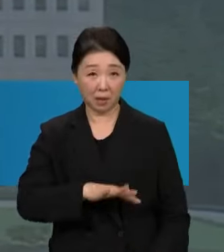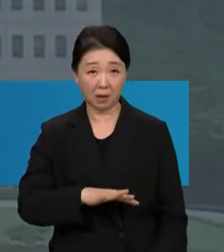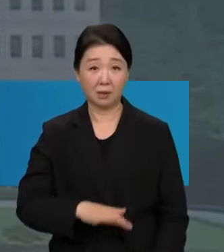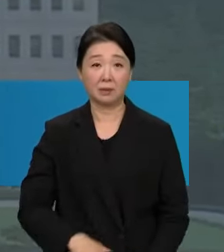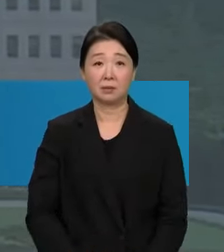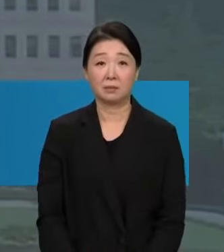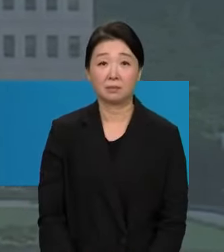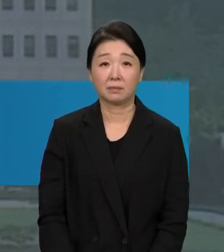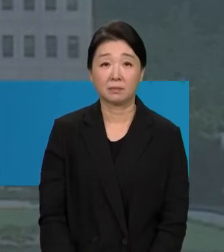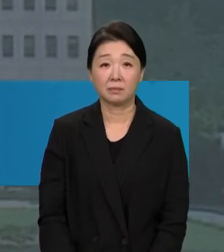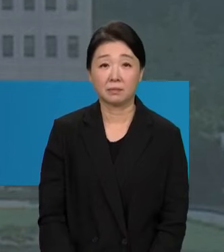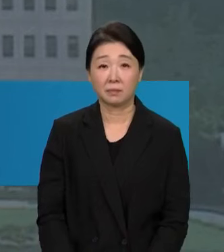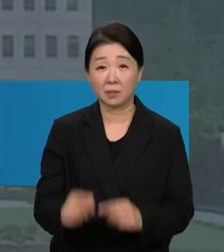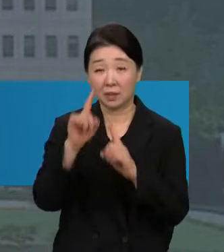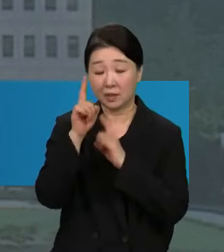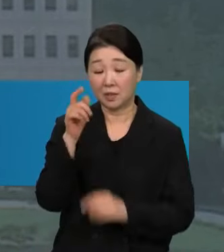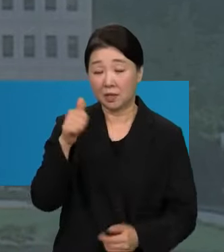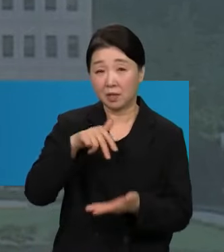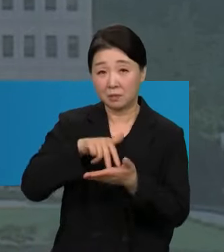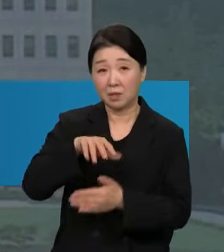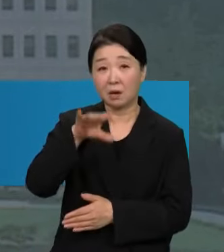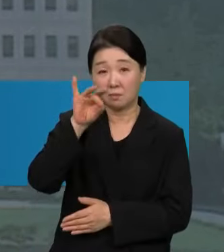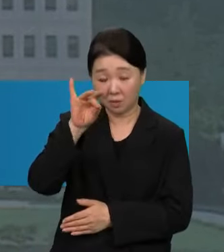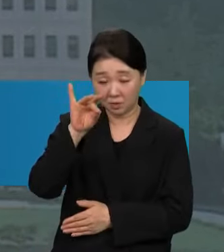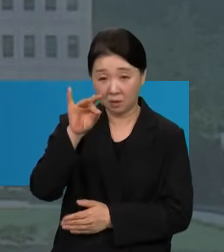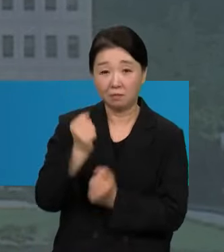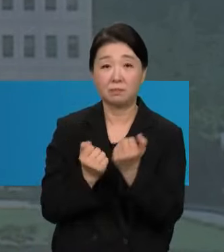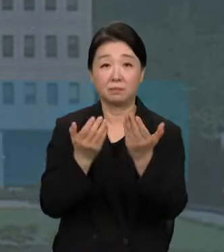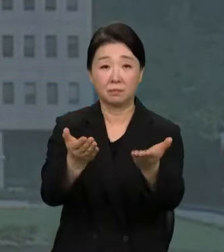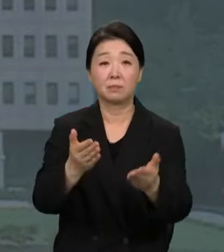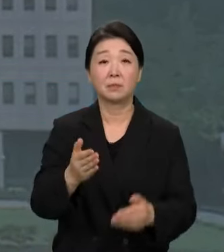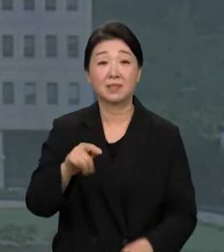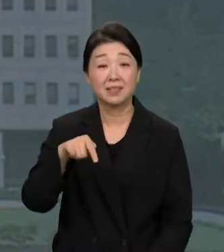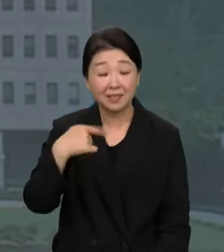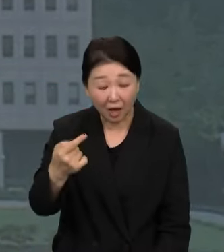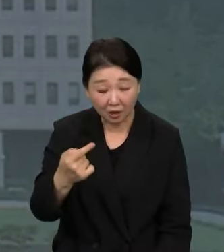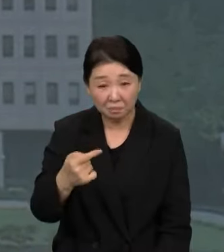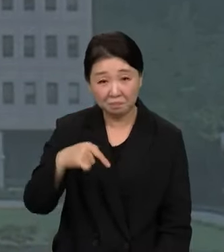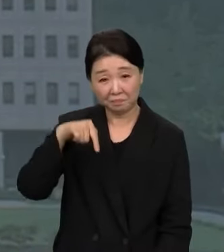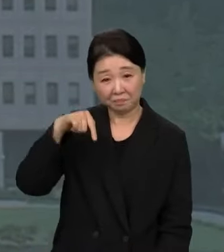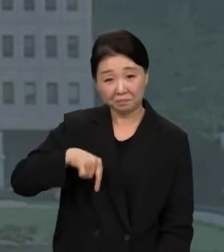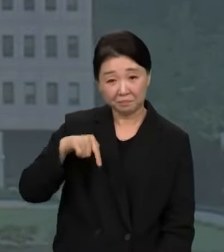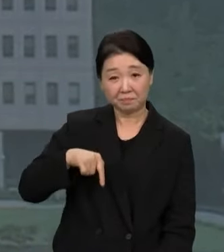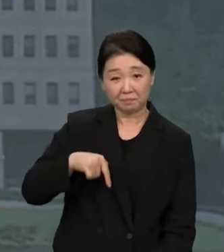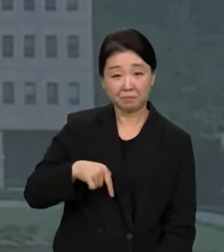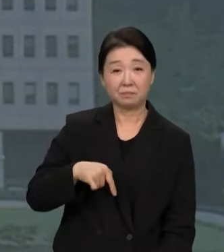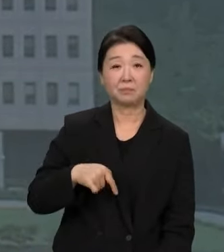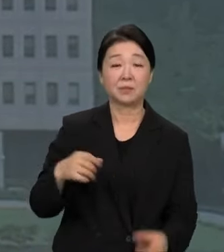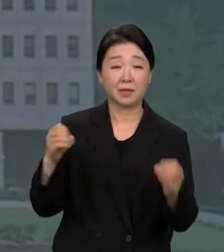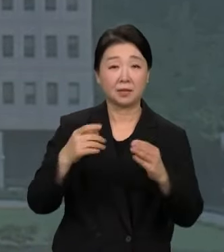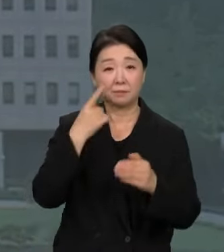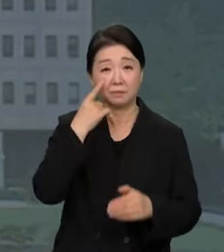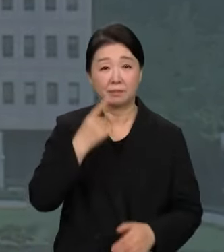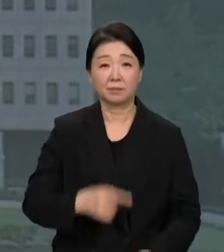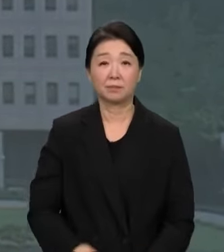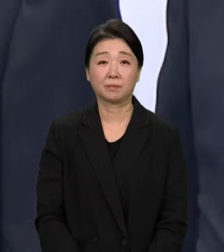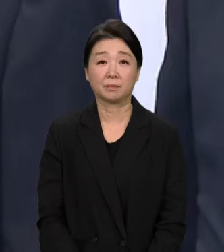주장했습니다 먼저 이전 장관의 입장부터 이승환 기자 보도로 보시고 사실인지 스튜디오에서 따져보겠습니다